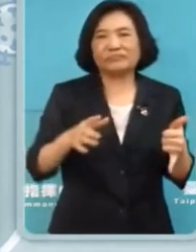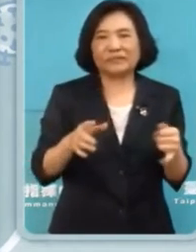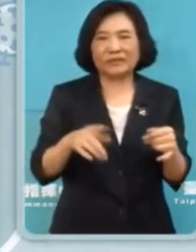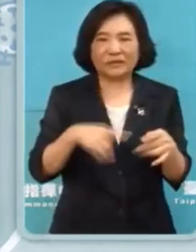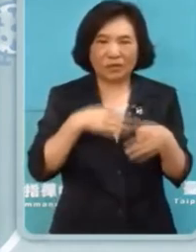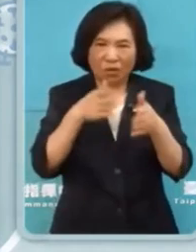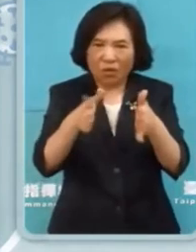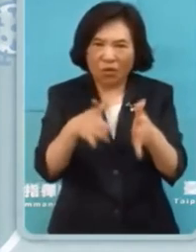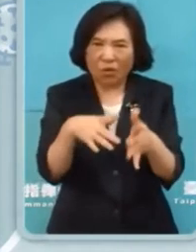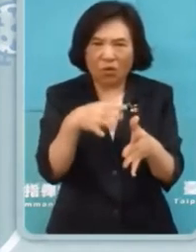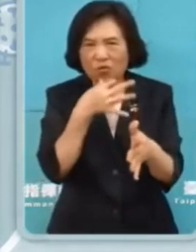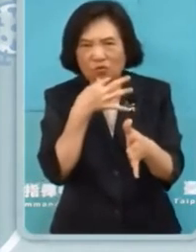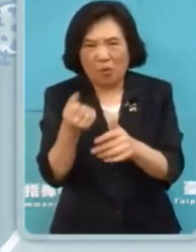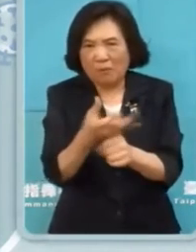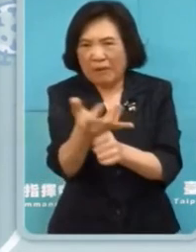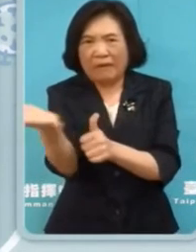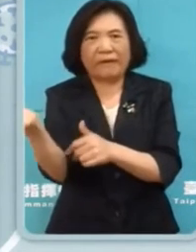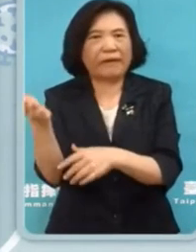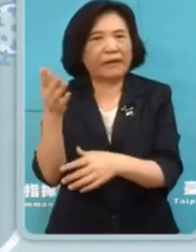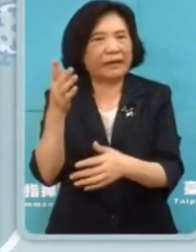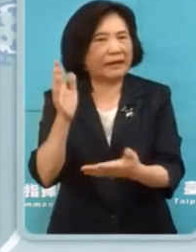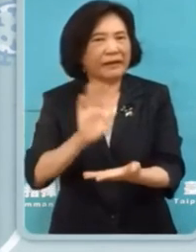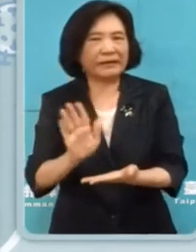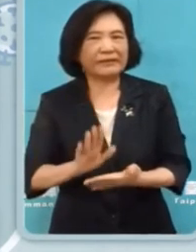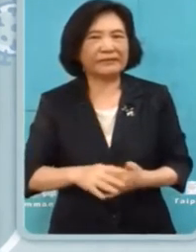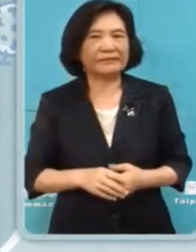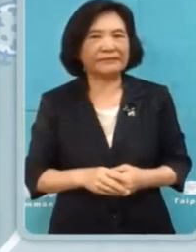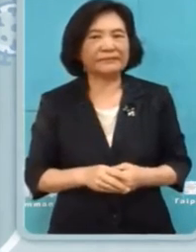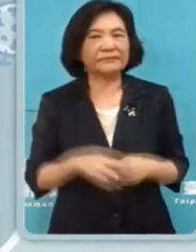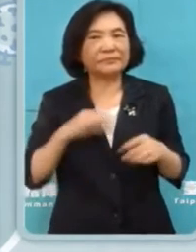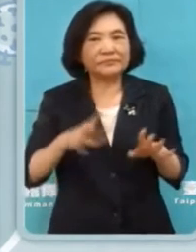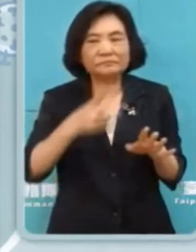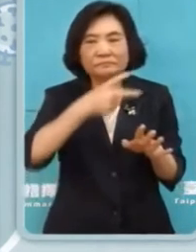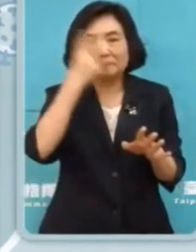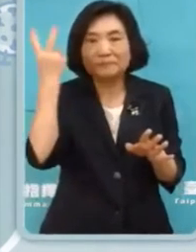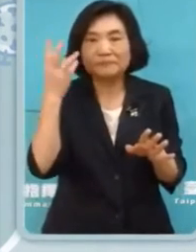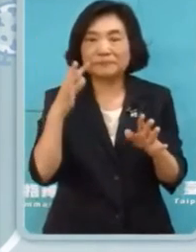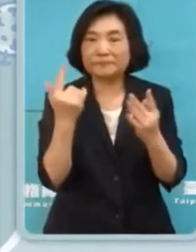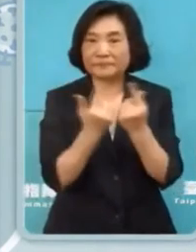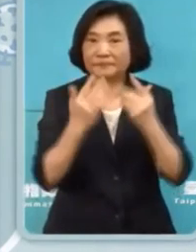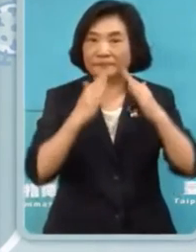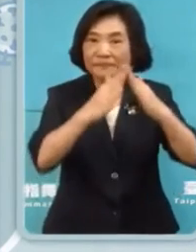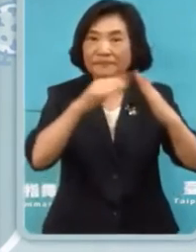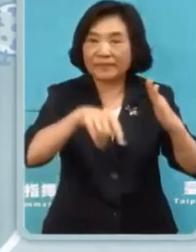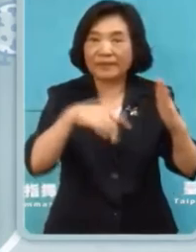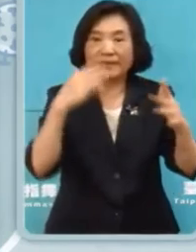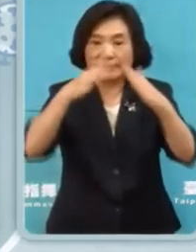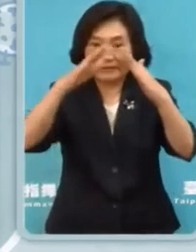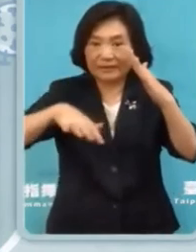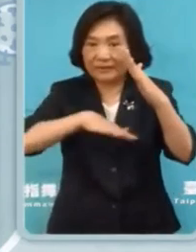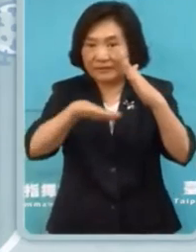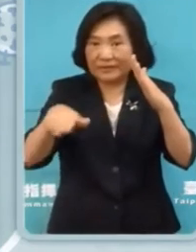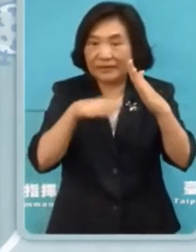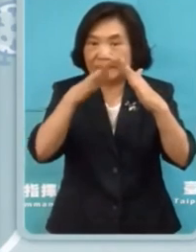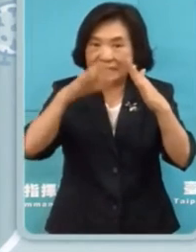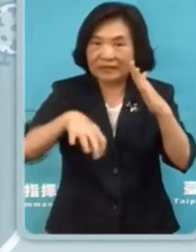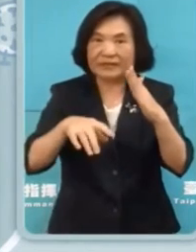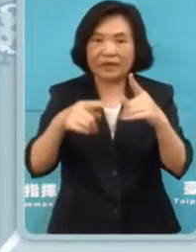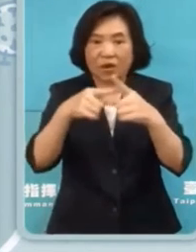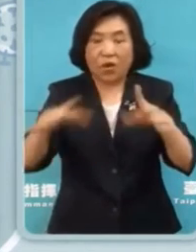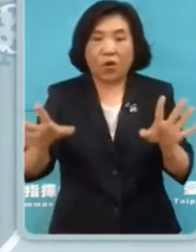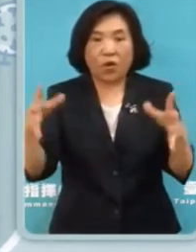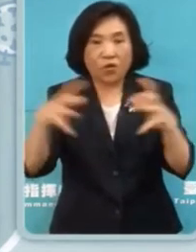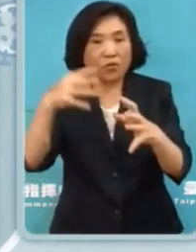件重要的事情哦。特别是后来发现我们在台北市好像家户人口都比较多